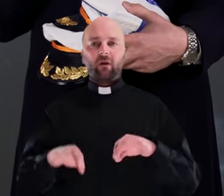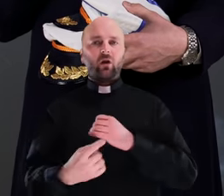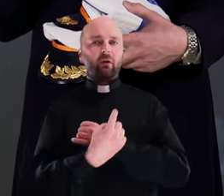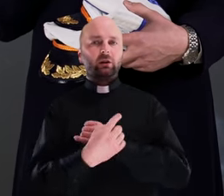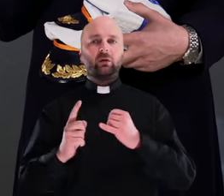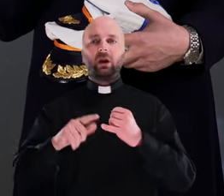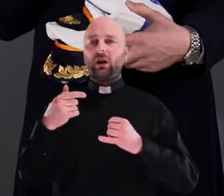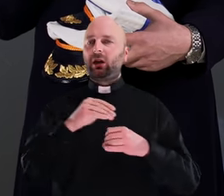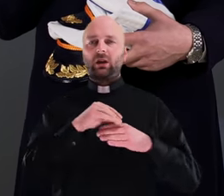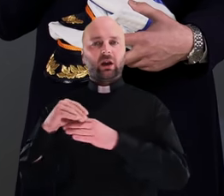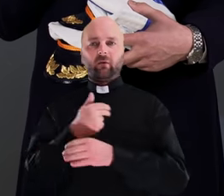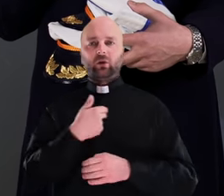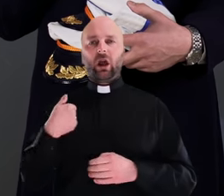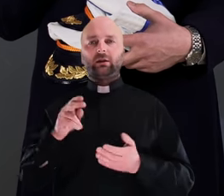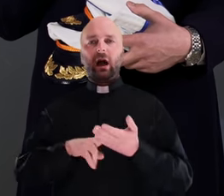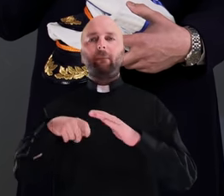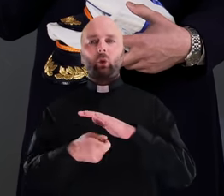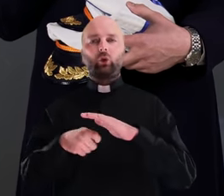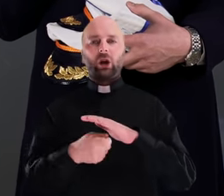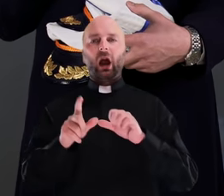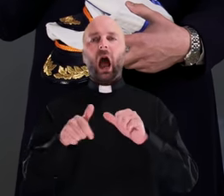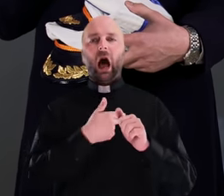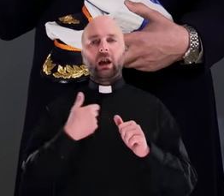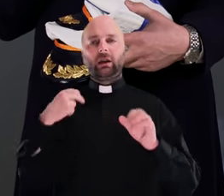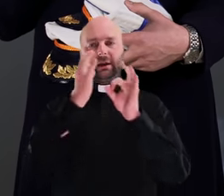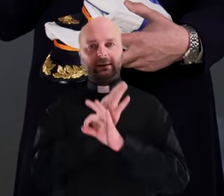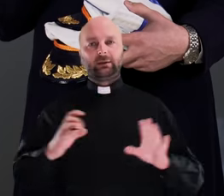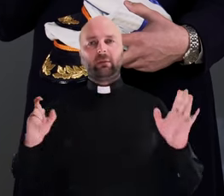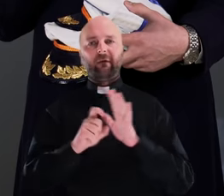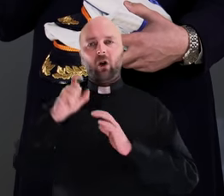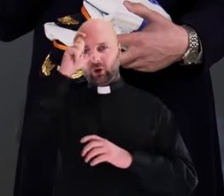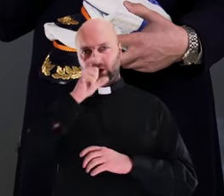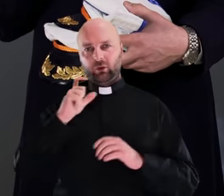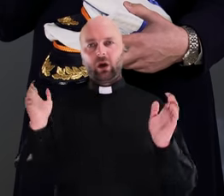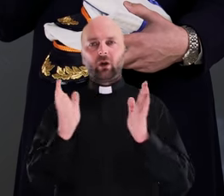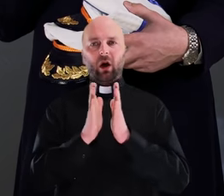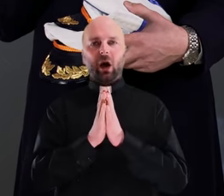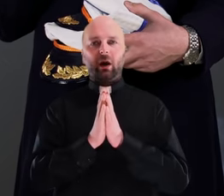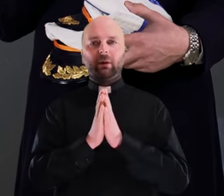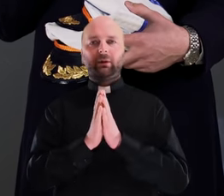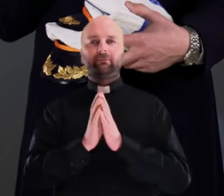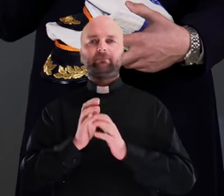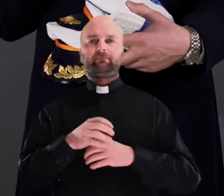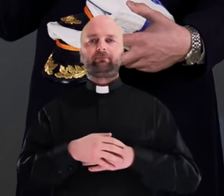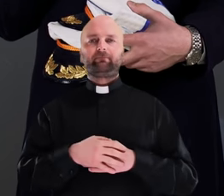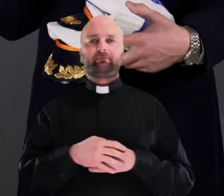naszym winowajcom. I nie wódź nas na pokuszenie, ale nas zbaw ode złego.